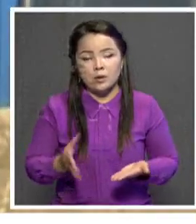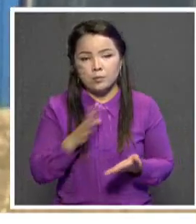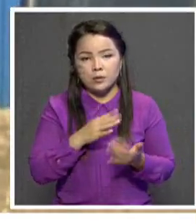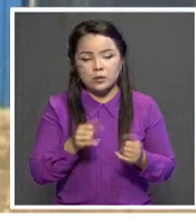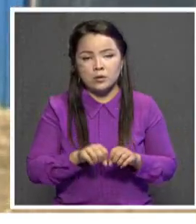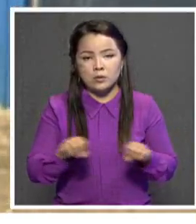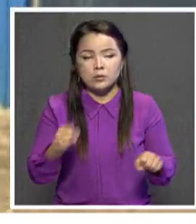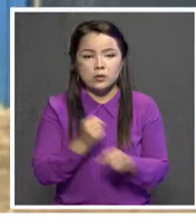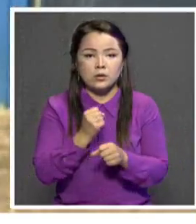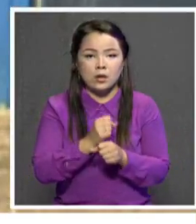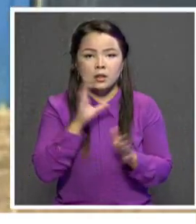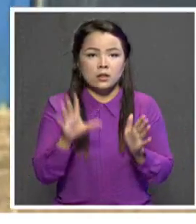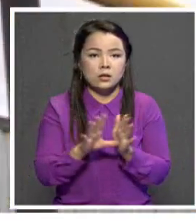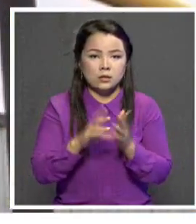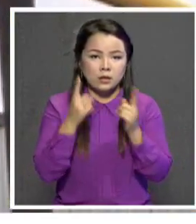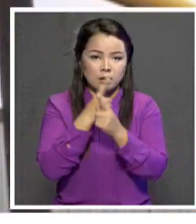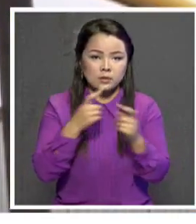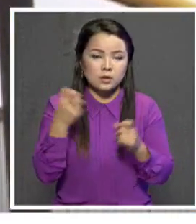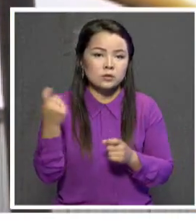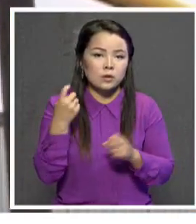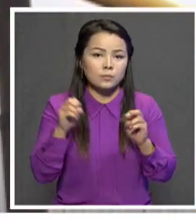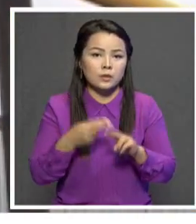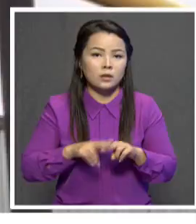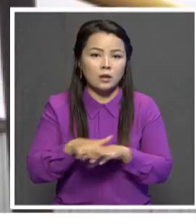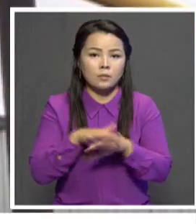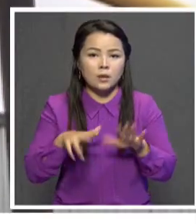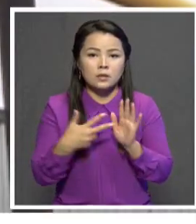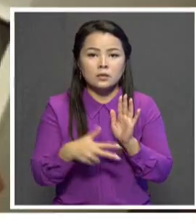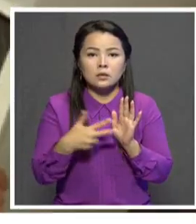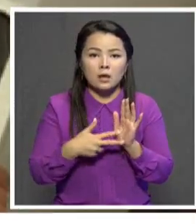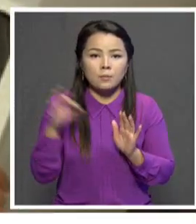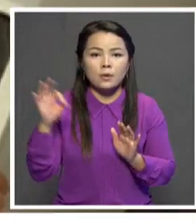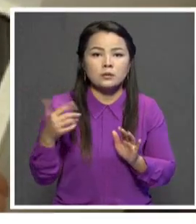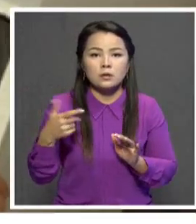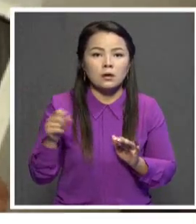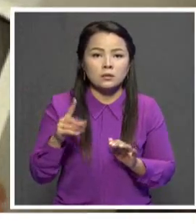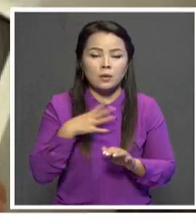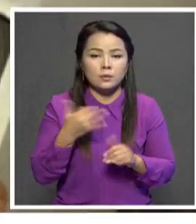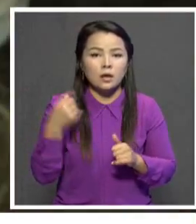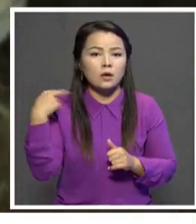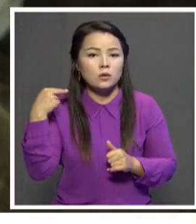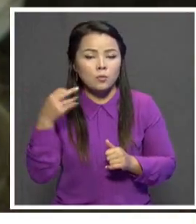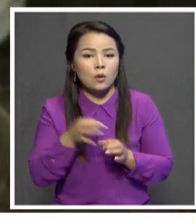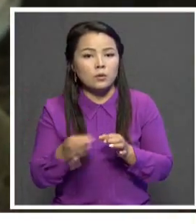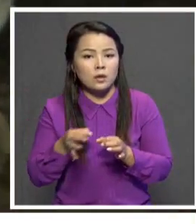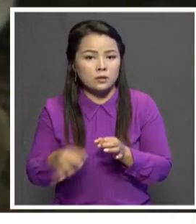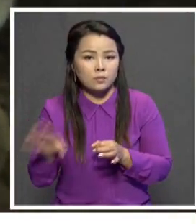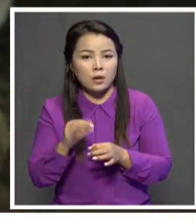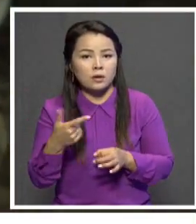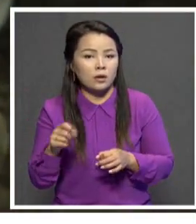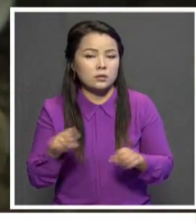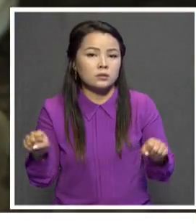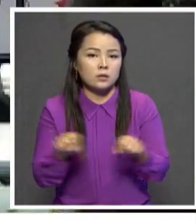коммуналдық шаруашылық басқармасы таратқан мәліметке сәйкес, халқының 88% газбен қамтылған Ақтөбе өңірінде ауылдарға газ